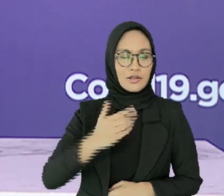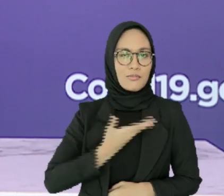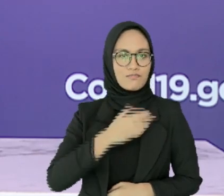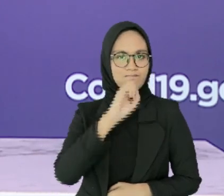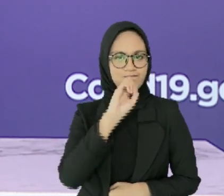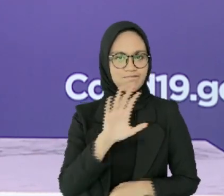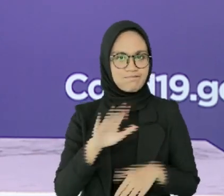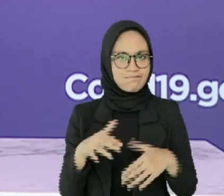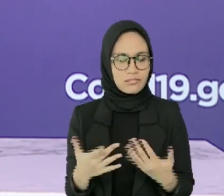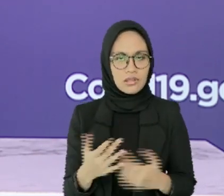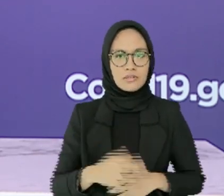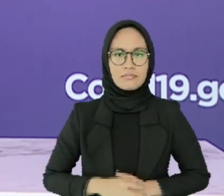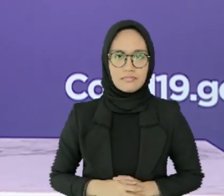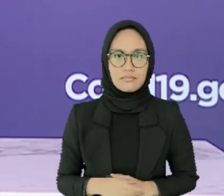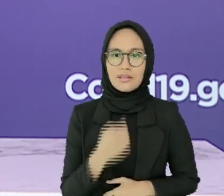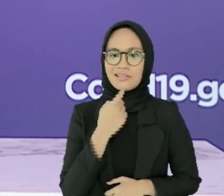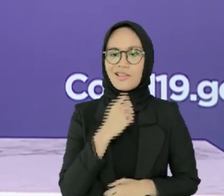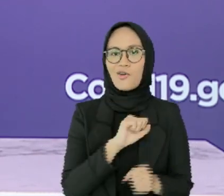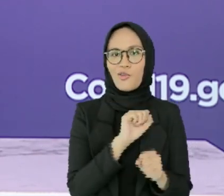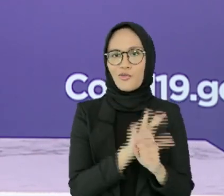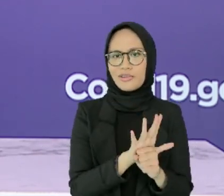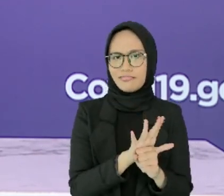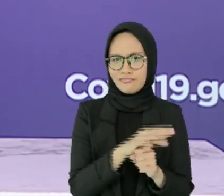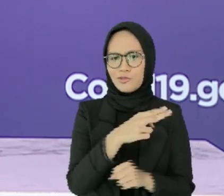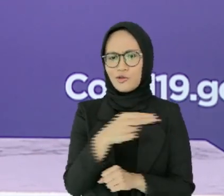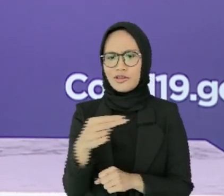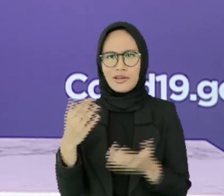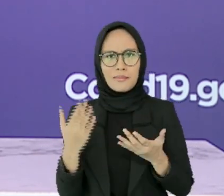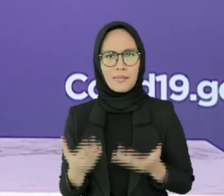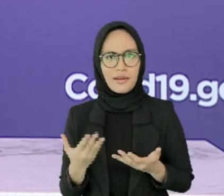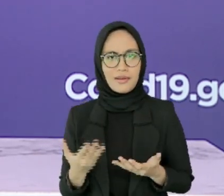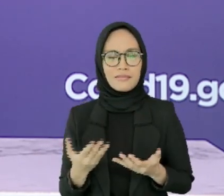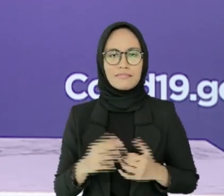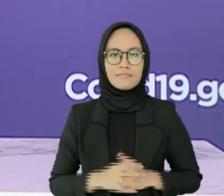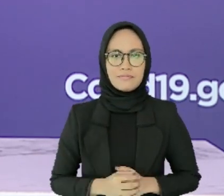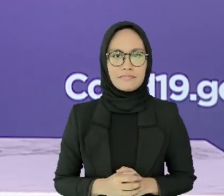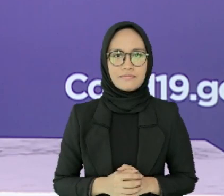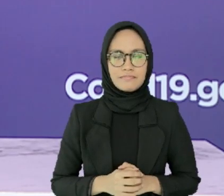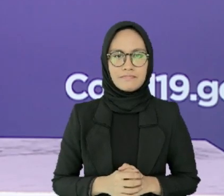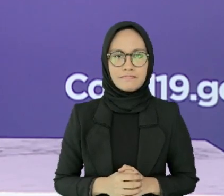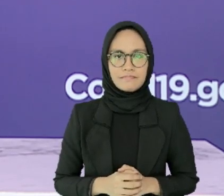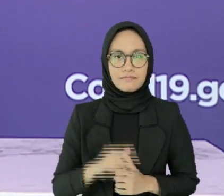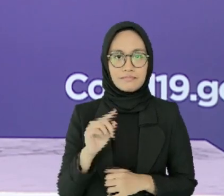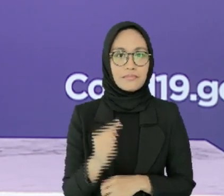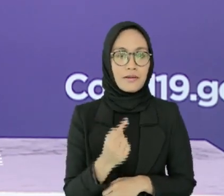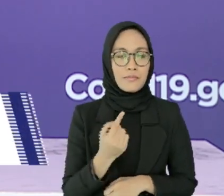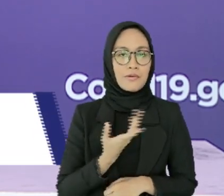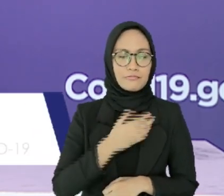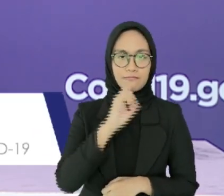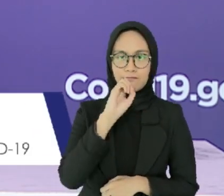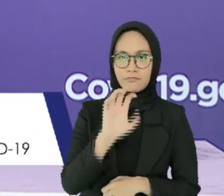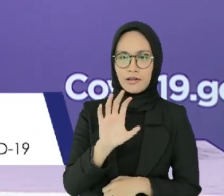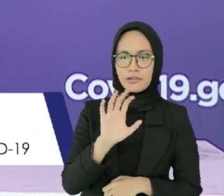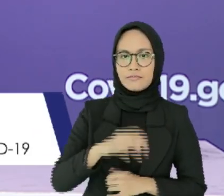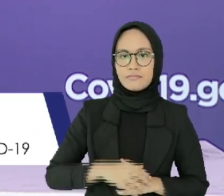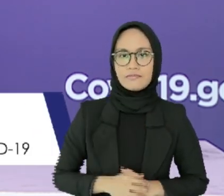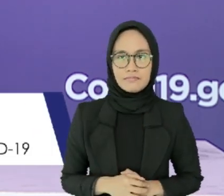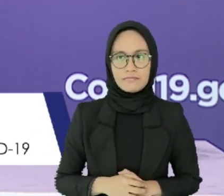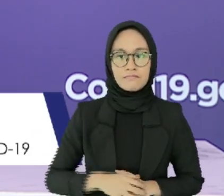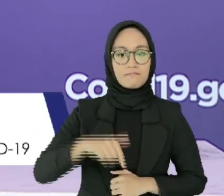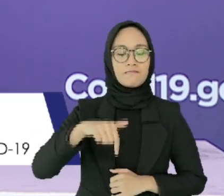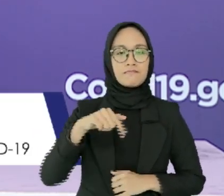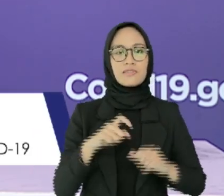akan menyampaikan perkembangan penanganan covert 19 di Indonesia pertama-tama dalam kesempatan ini